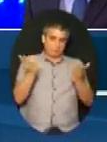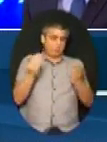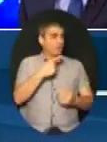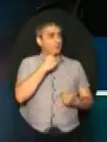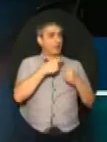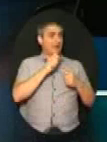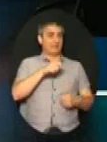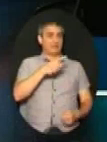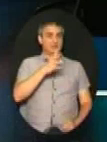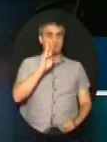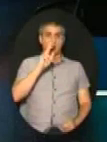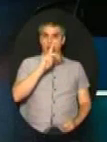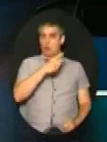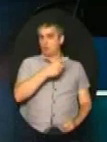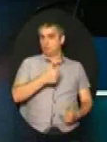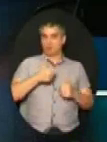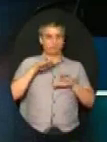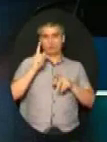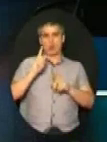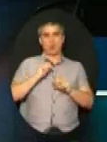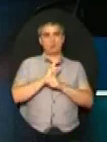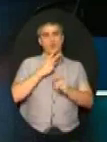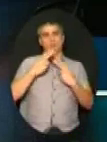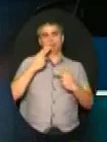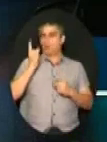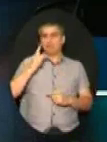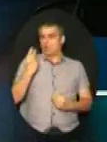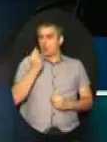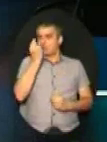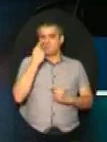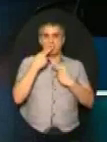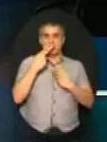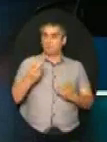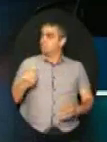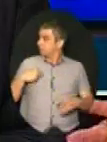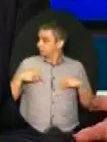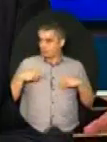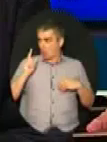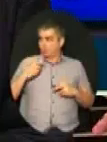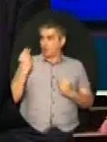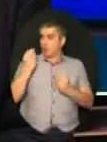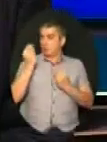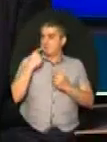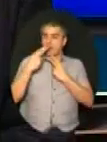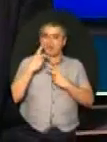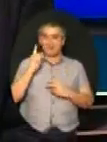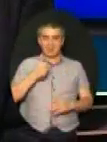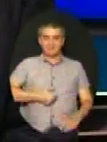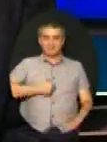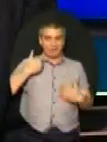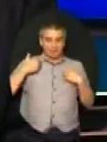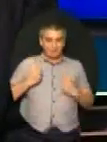אומרת חברת הכנסת ברקו, ראש הממשלה בעצם הוא לא מכונה תגובות. לא צריך להגיב על כל דבר. אני מסכימה שלא צריך להגיב על כל דבר. אבל